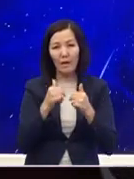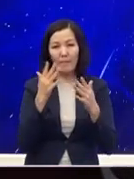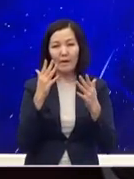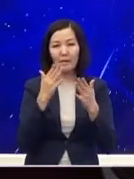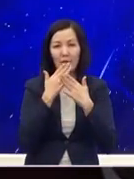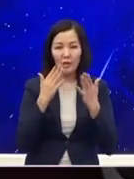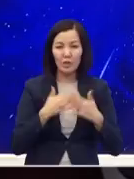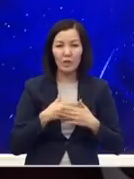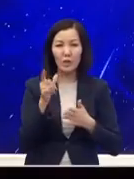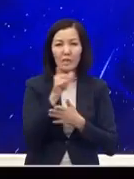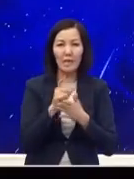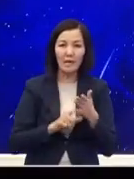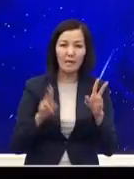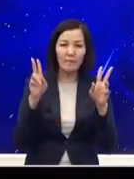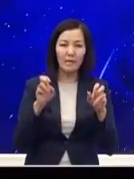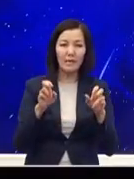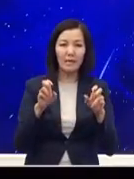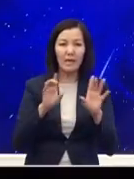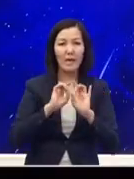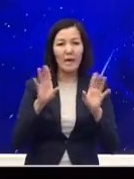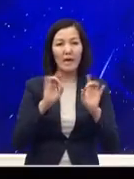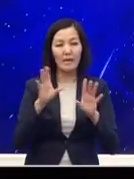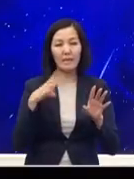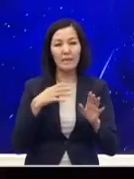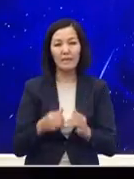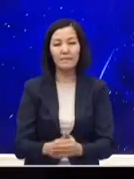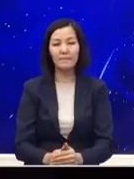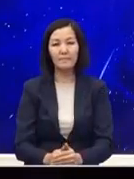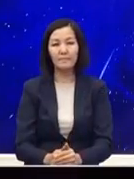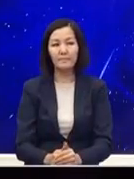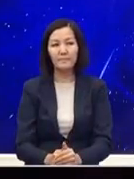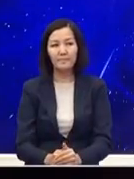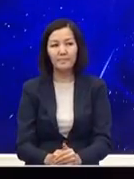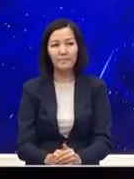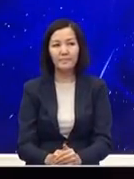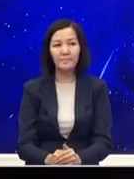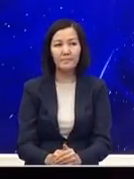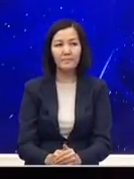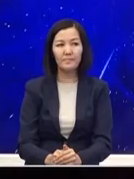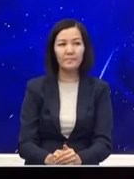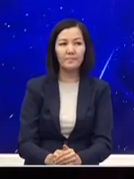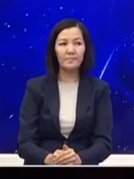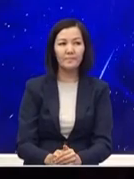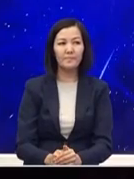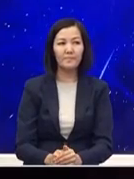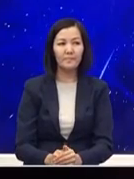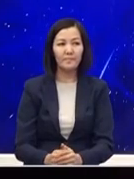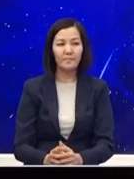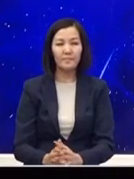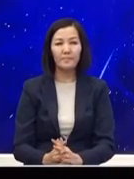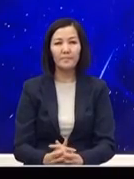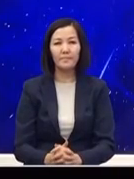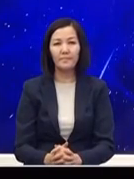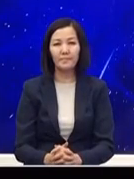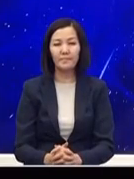ғаламаты өлеңмен өрілді. Дертіңнің тапсаң дауасын, қайтесің оған шағыным. Бір